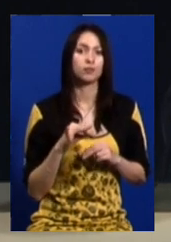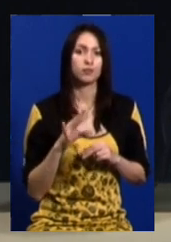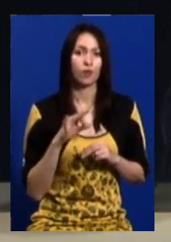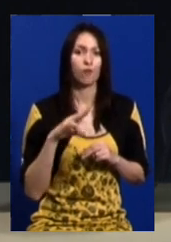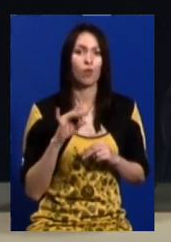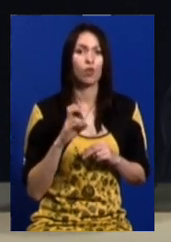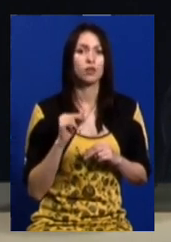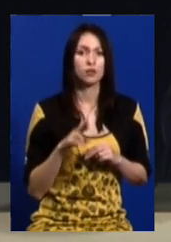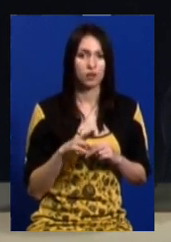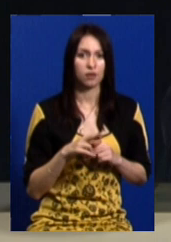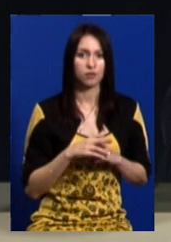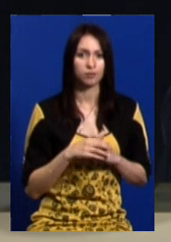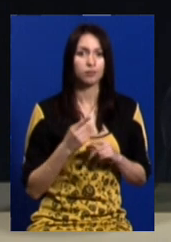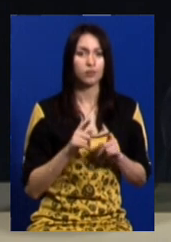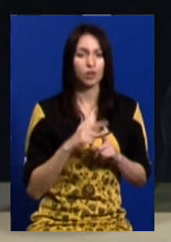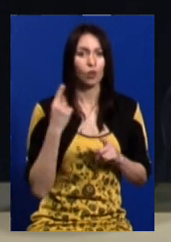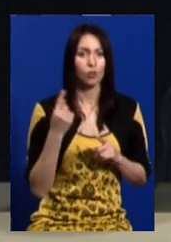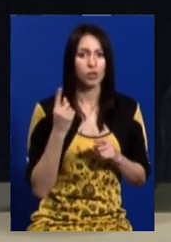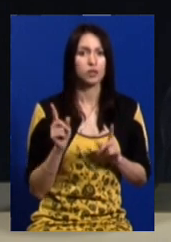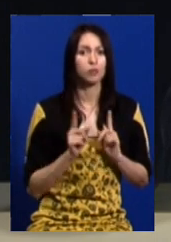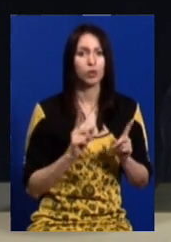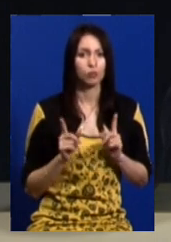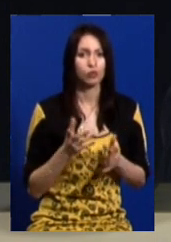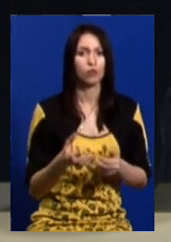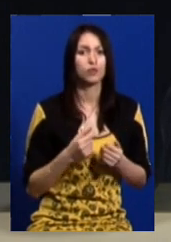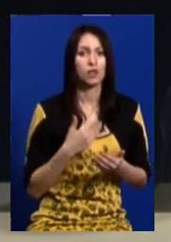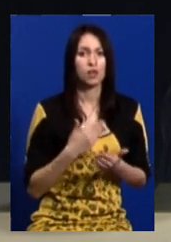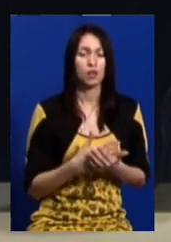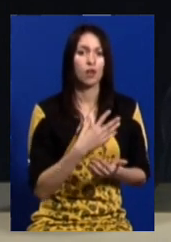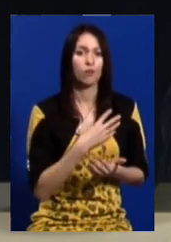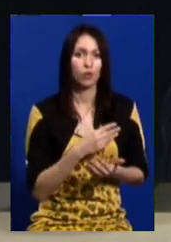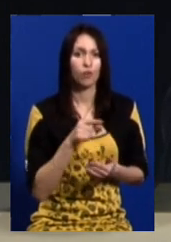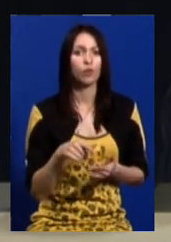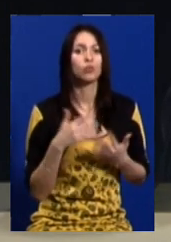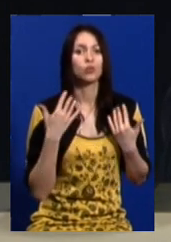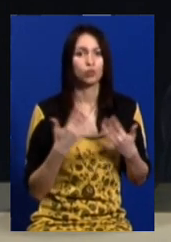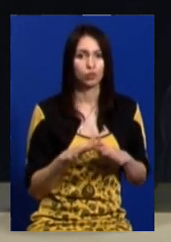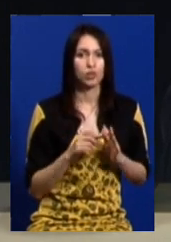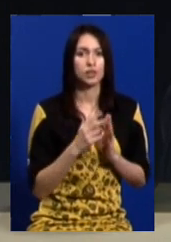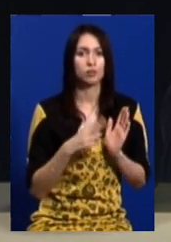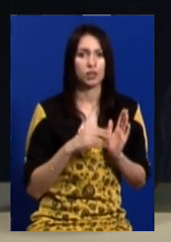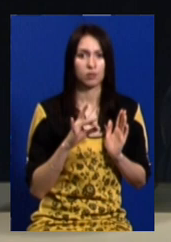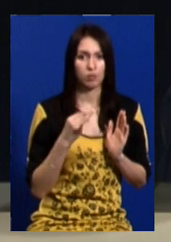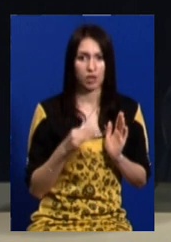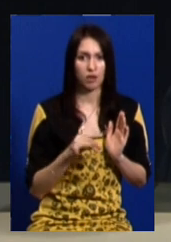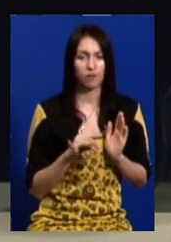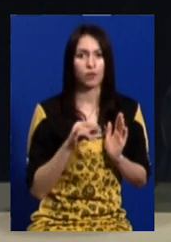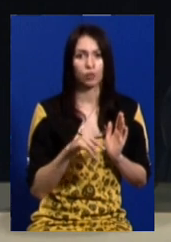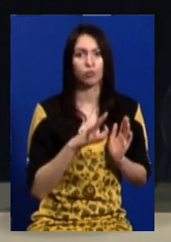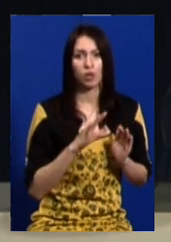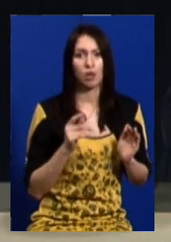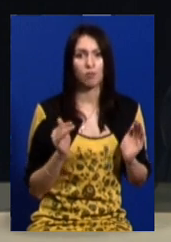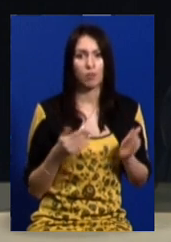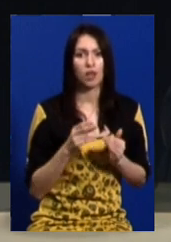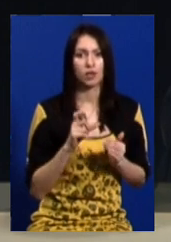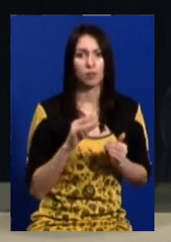Волинська. Це області, бо тому що взяти, наприклад, Львівщина, там вже і так перейшло 17 парафій, і в них і була маленька єпархія. Там